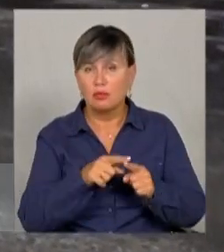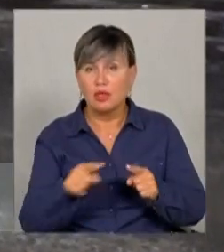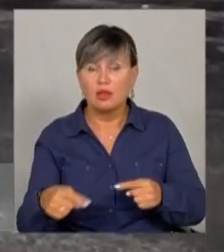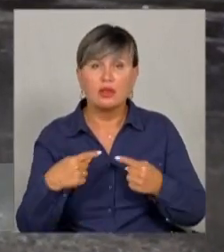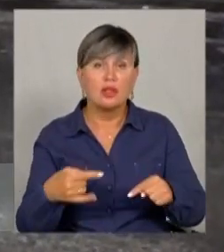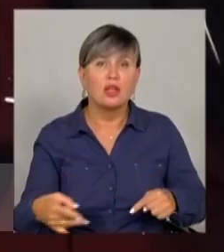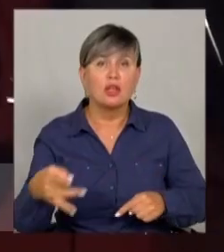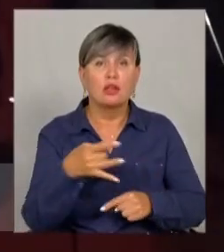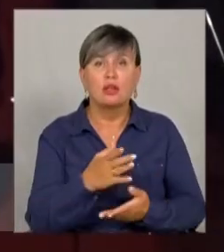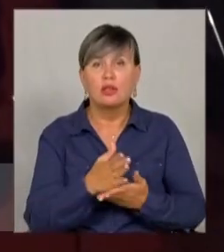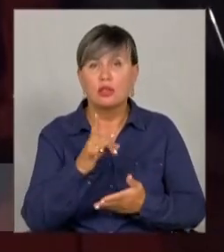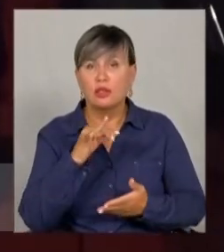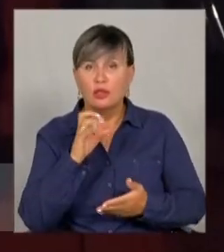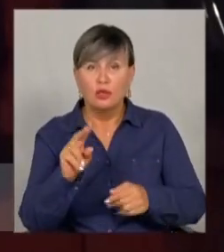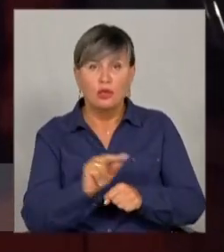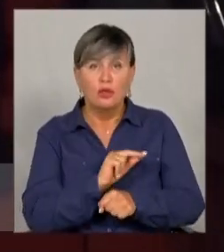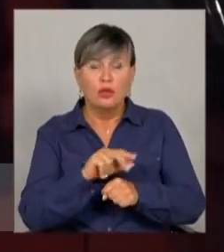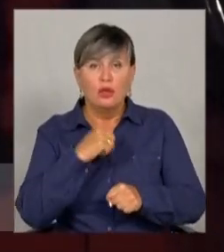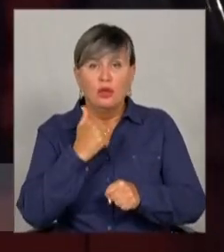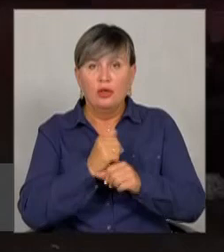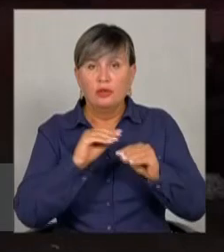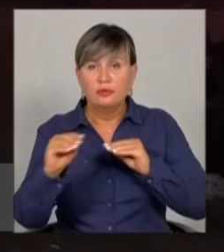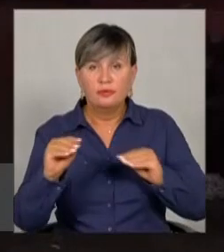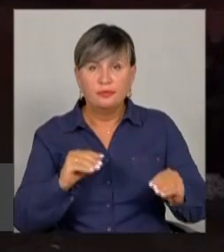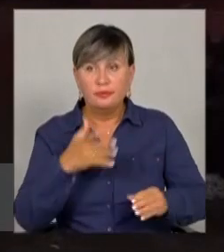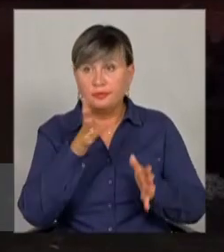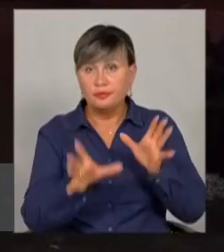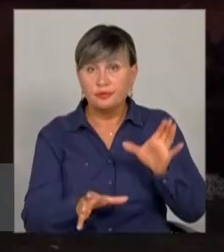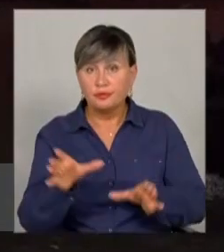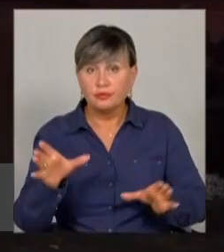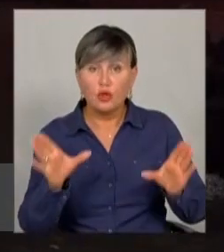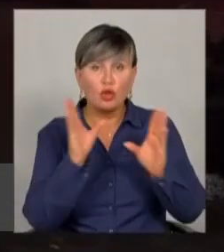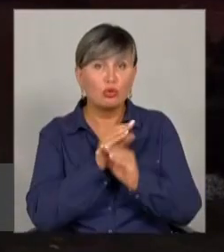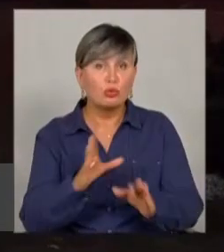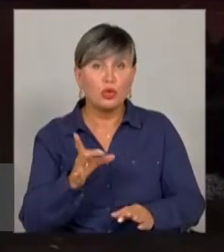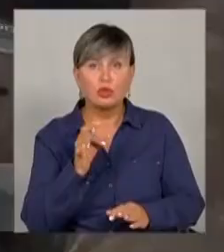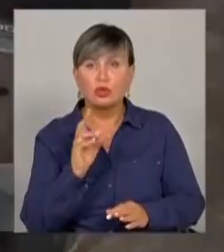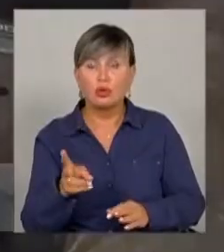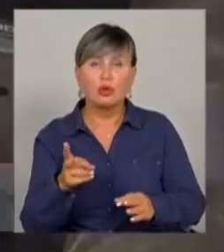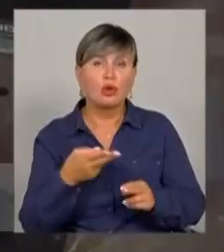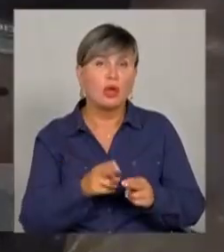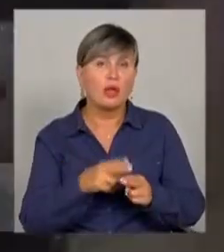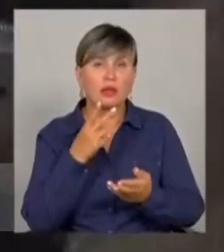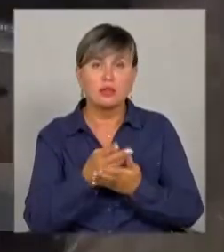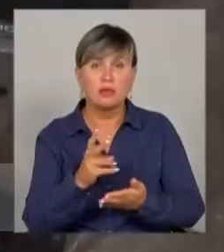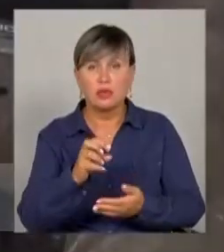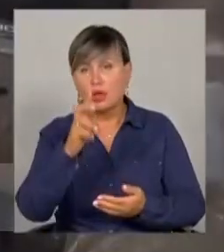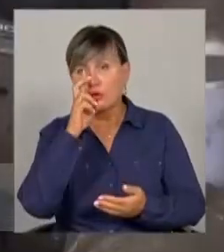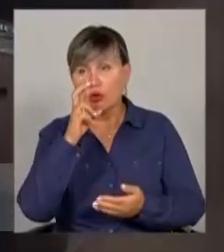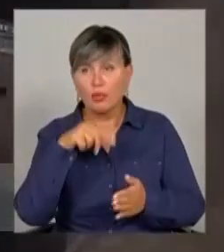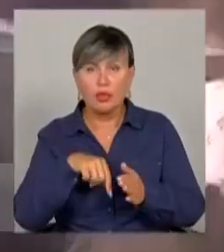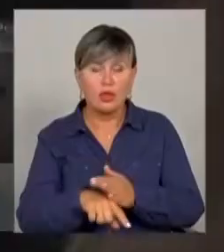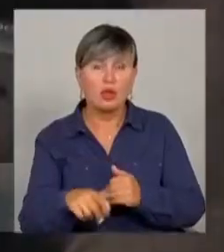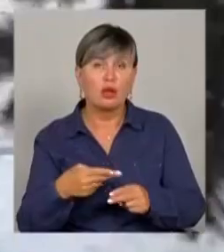некоторых регионах есть риск, что ремонт основного оборудования на теплоэлектроцентралях не успеет к сроку. И это несмотря на коммунальный коллапс, с